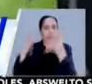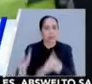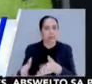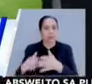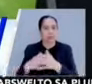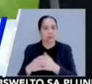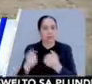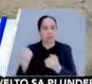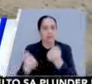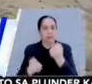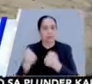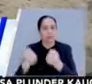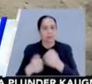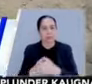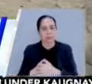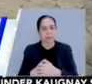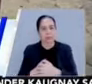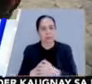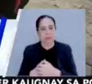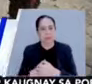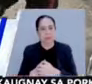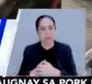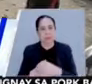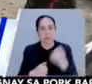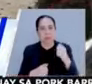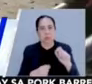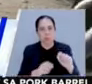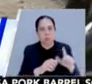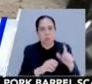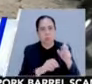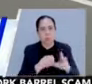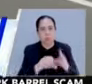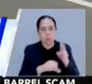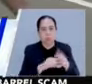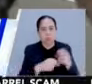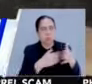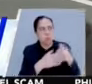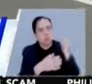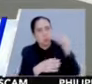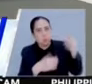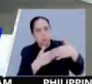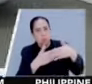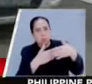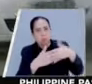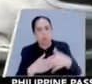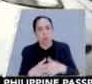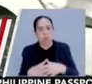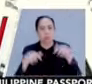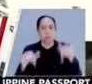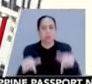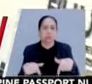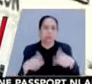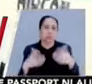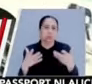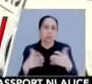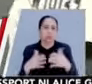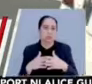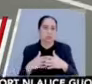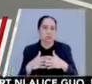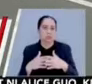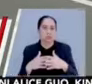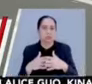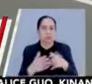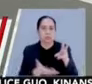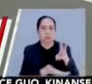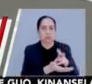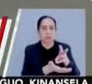nito. Nagpa-vulcanize lang po, kaya umuwi lang po saglit kasi dyan lang po nakatira. Ngayon dito, bawat pwesto dito,